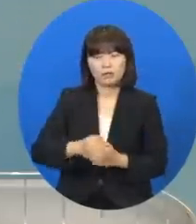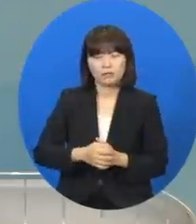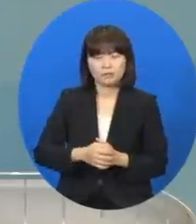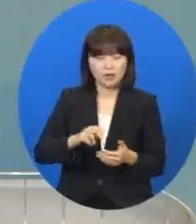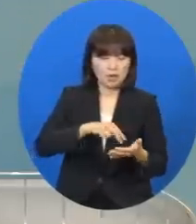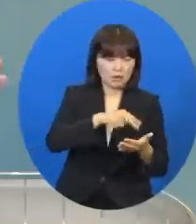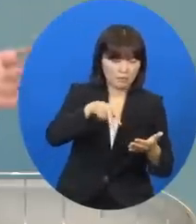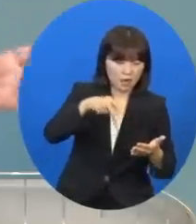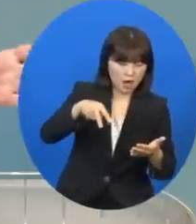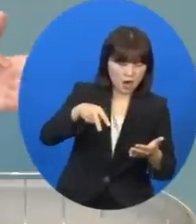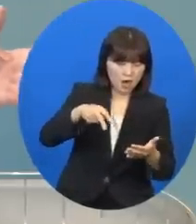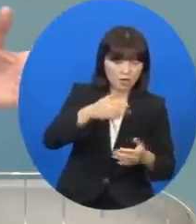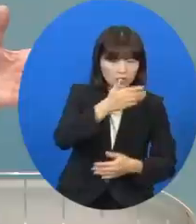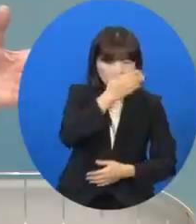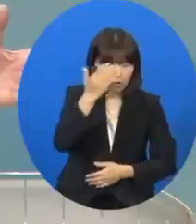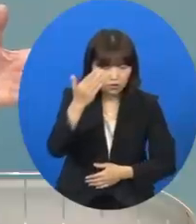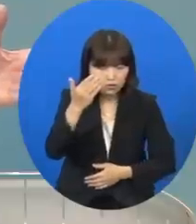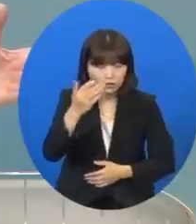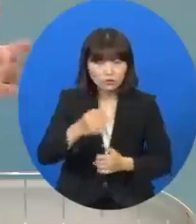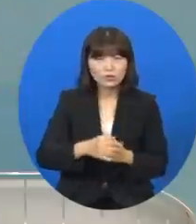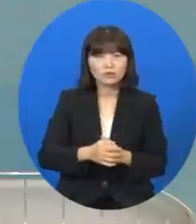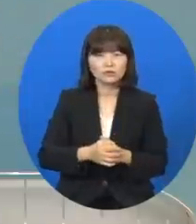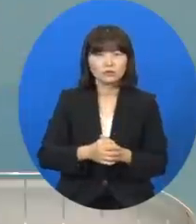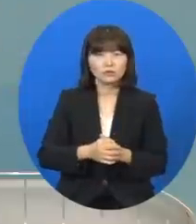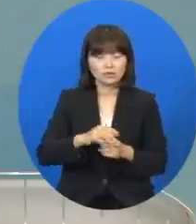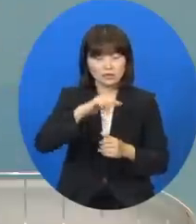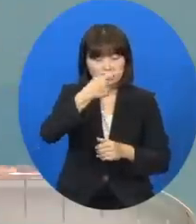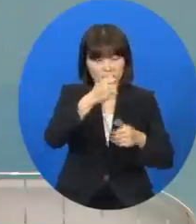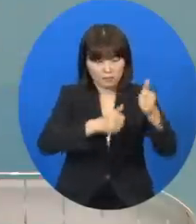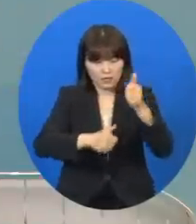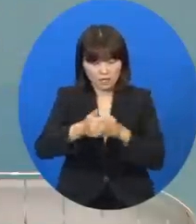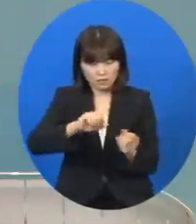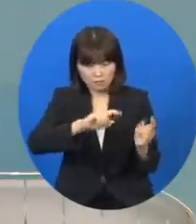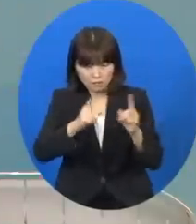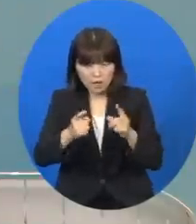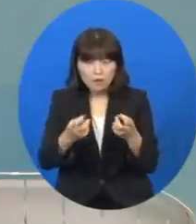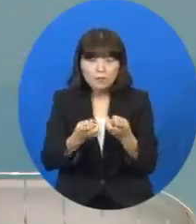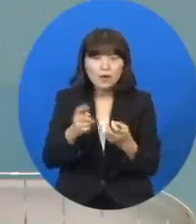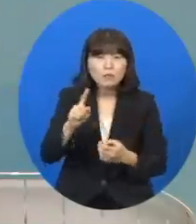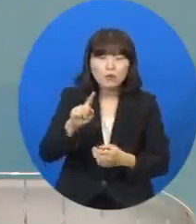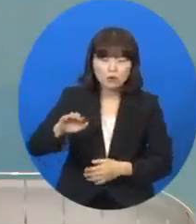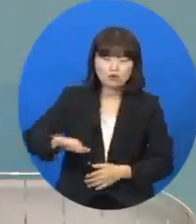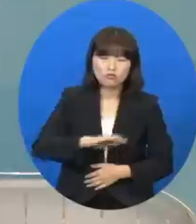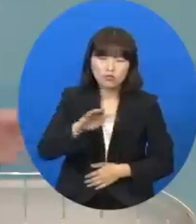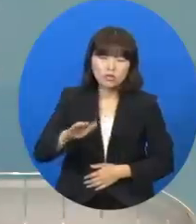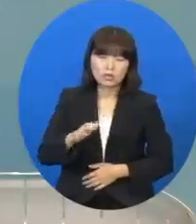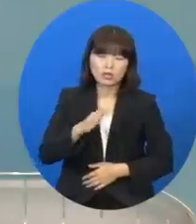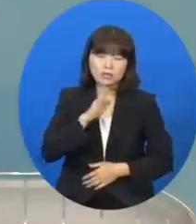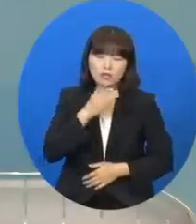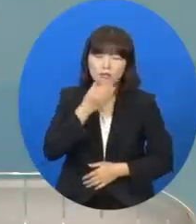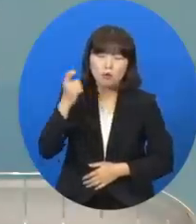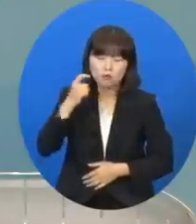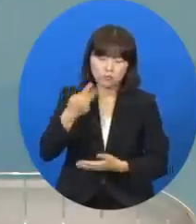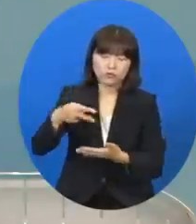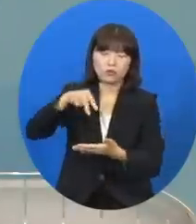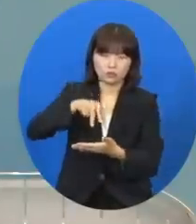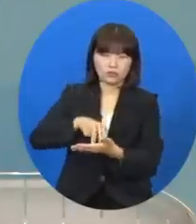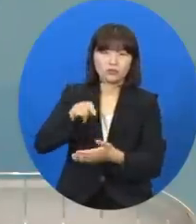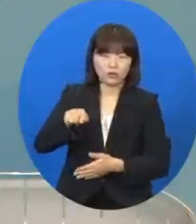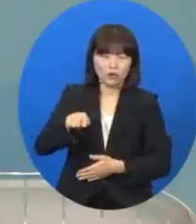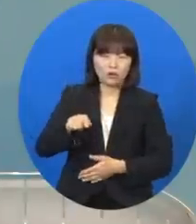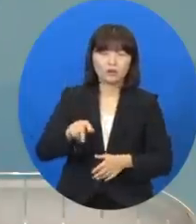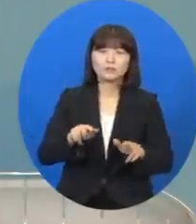세대들 살려낼 길은요, 우리가 진짜 복음으로 서는 거예요. 이제 우리 성찬을